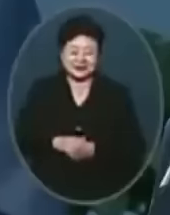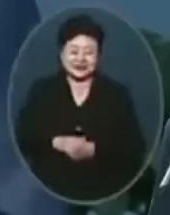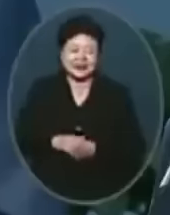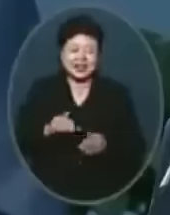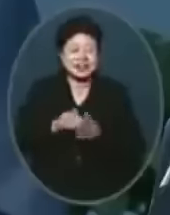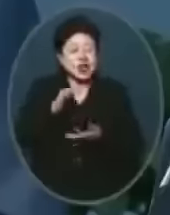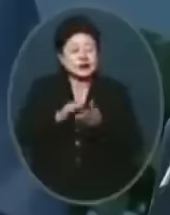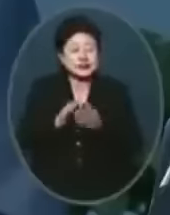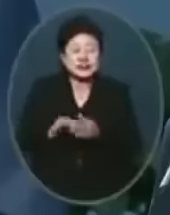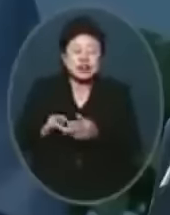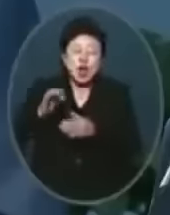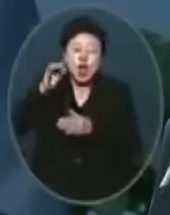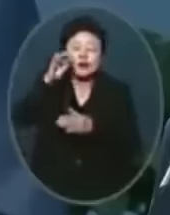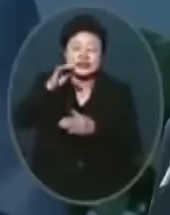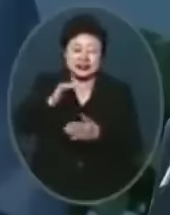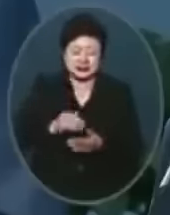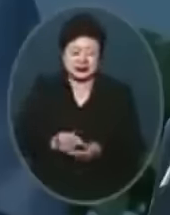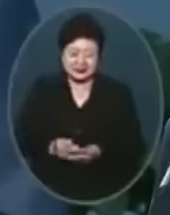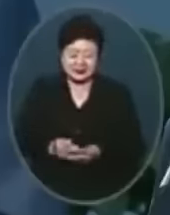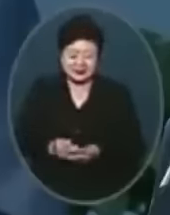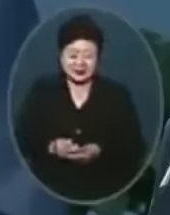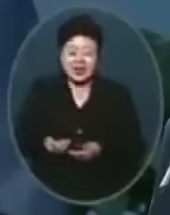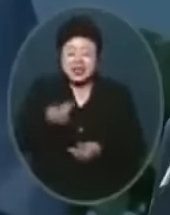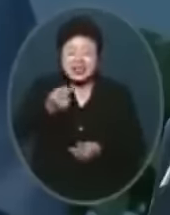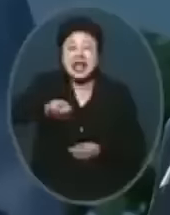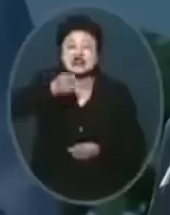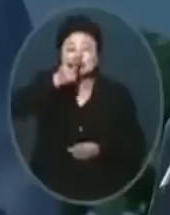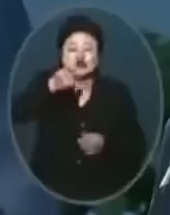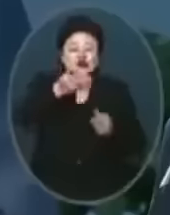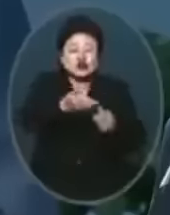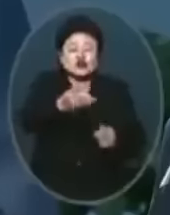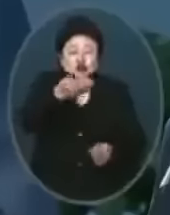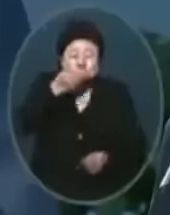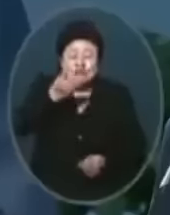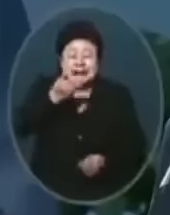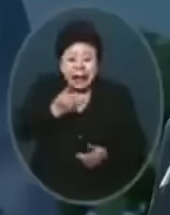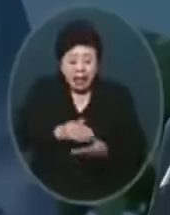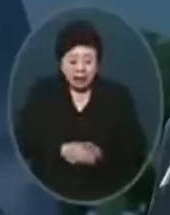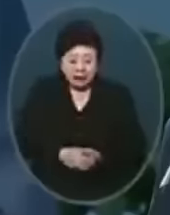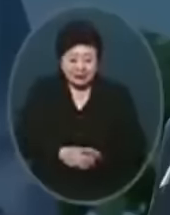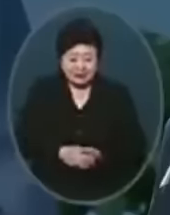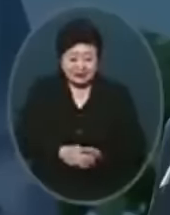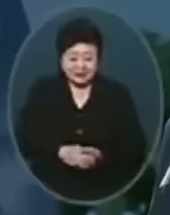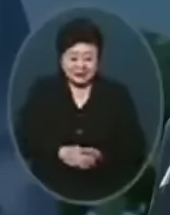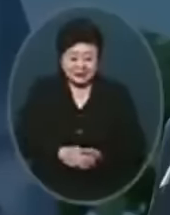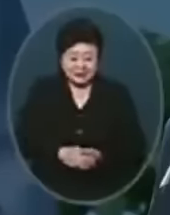끝없이 넘쳐나는 생수를 줬을 것이다.